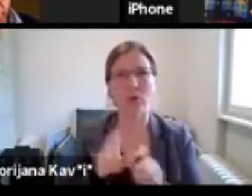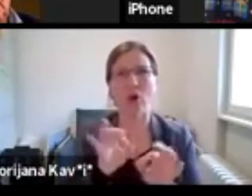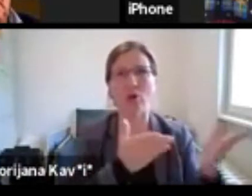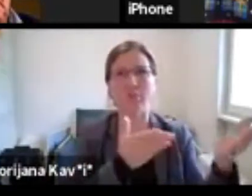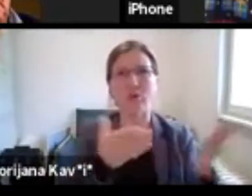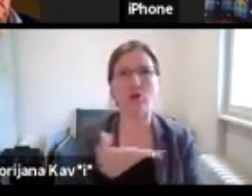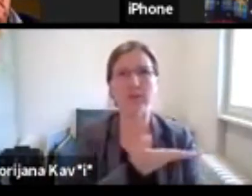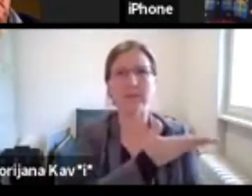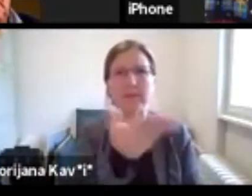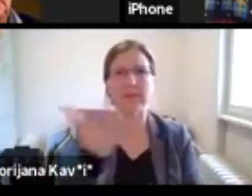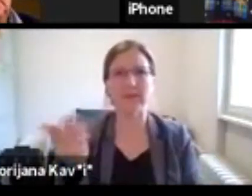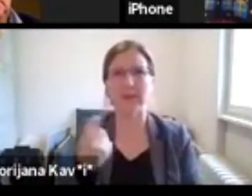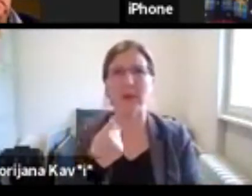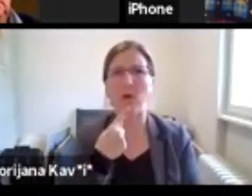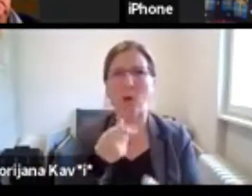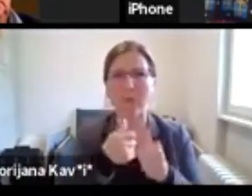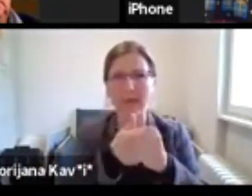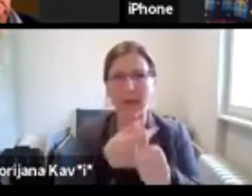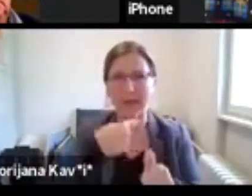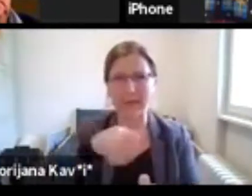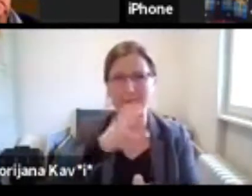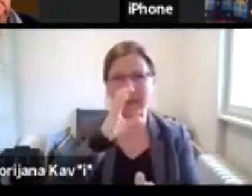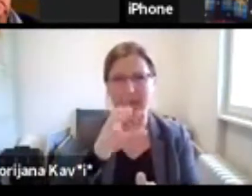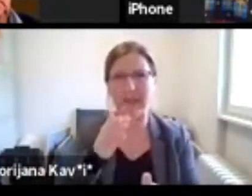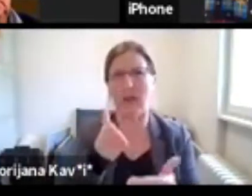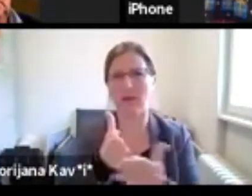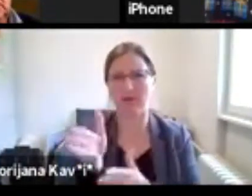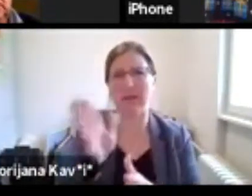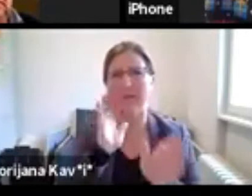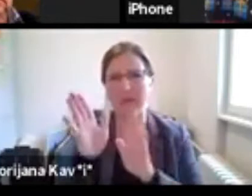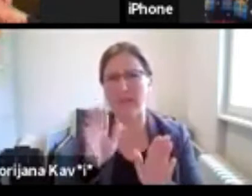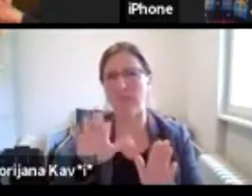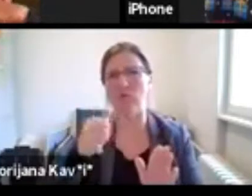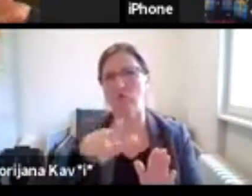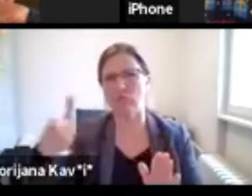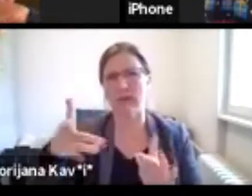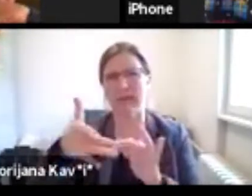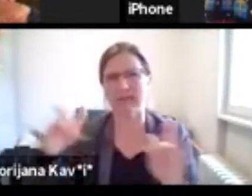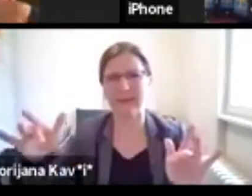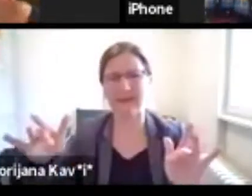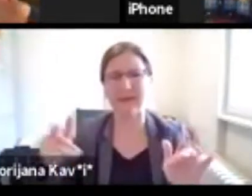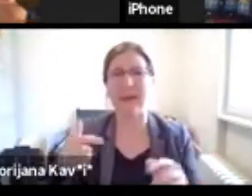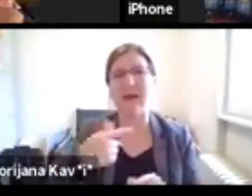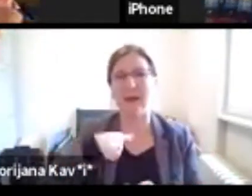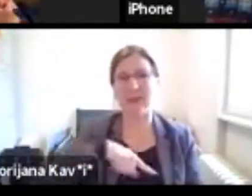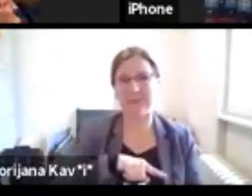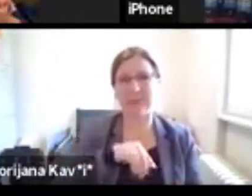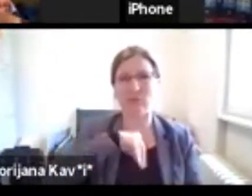preko društvenih mreža, a jednako tako osjetili smo evo toplinu tvojih